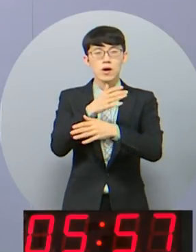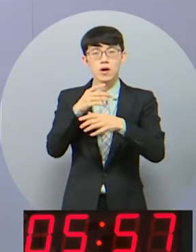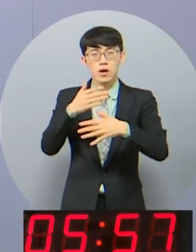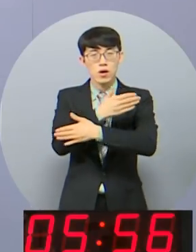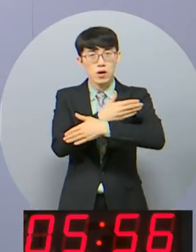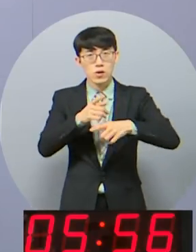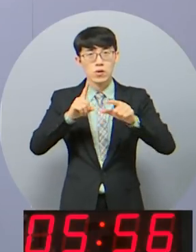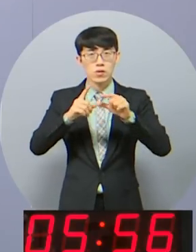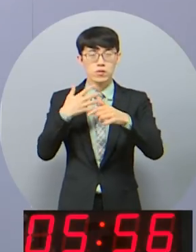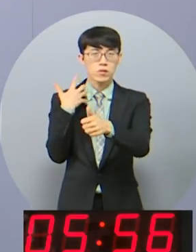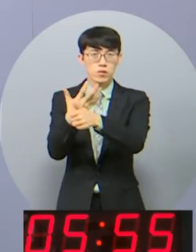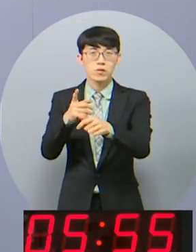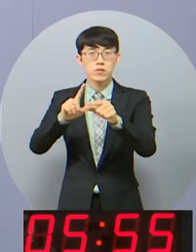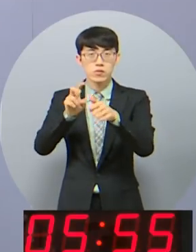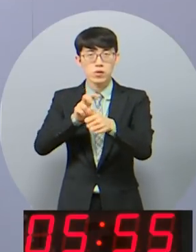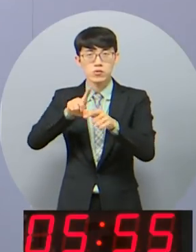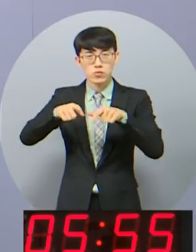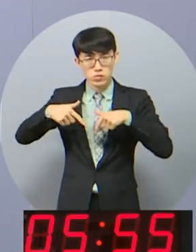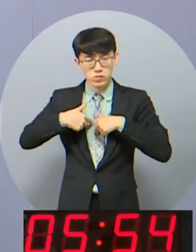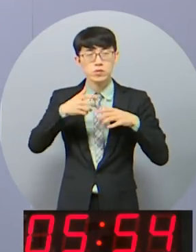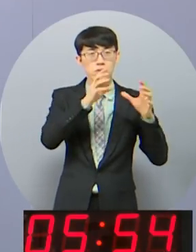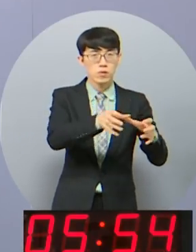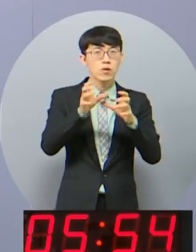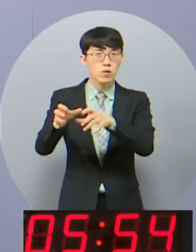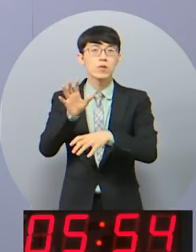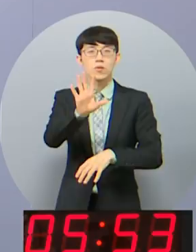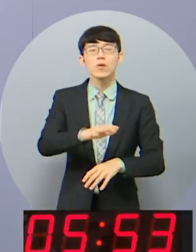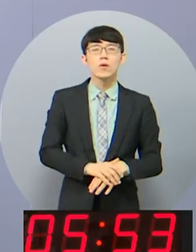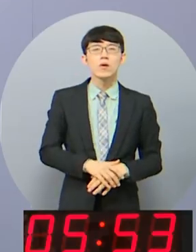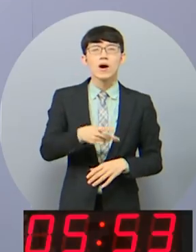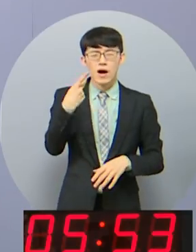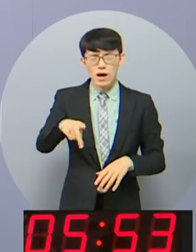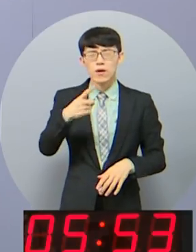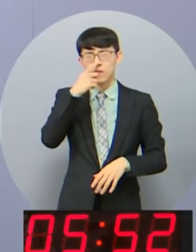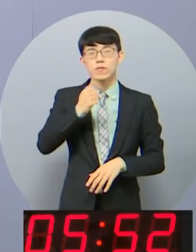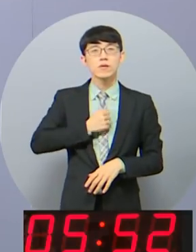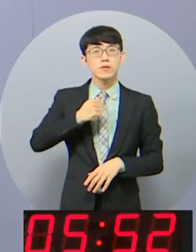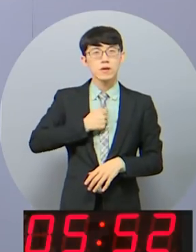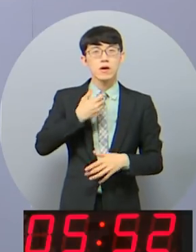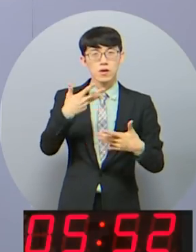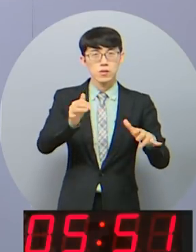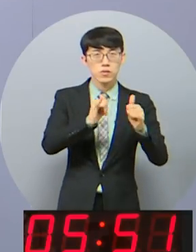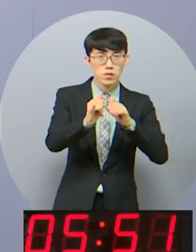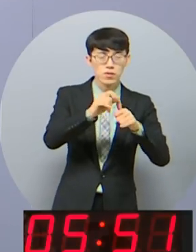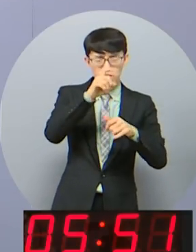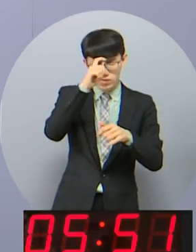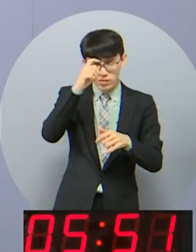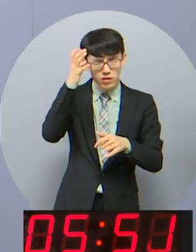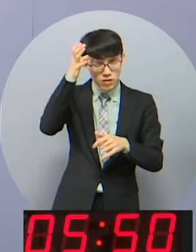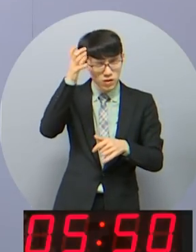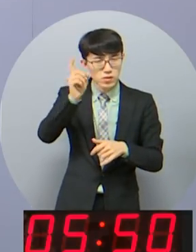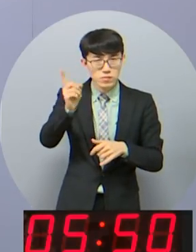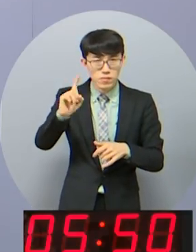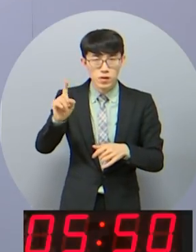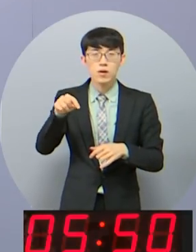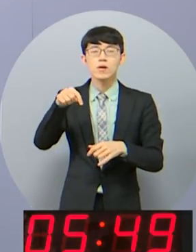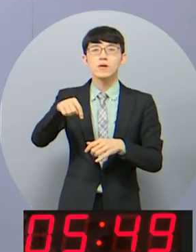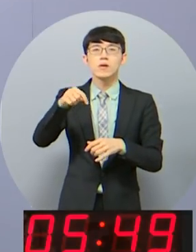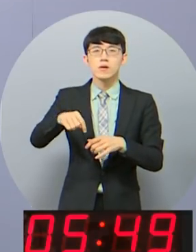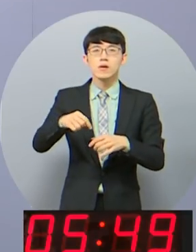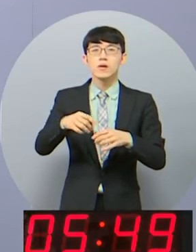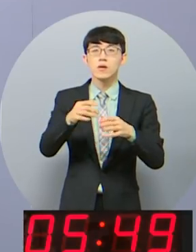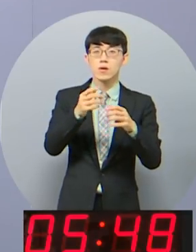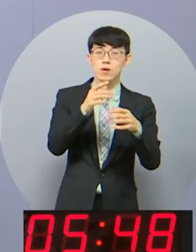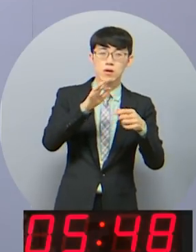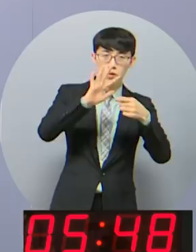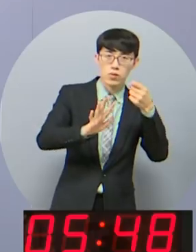国小设立。那渔恩知道居民还要托付的是我们的完全中学、我们的文中用地以及巴黎国